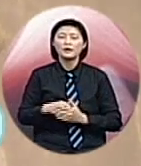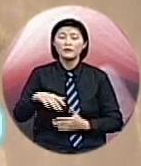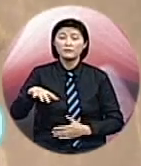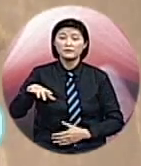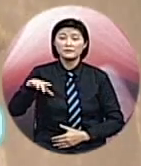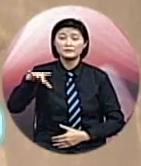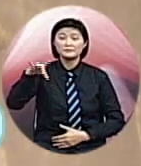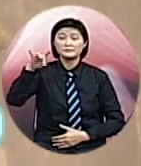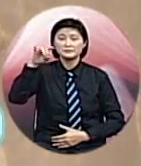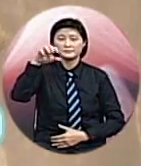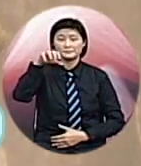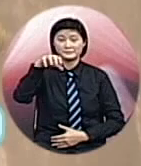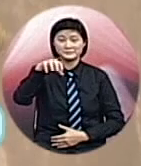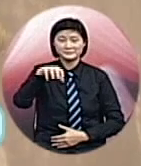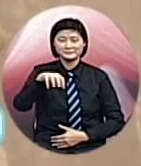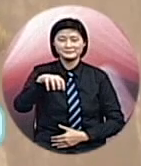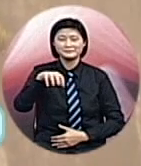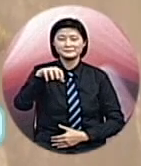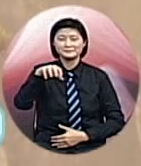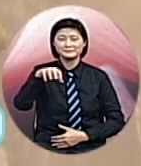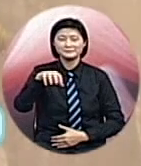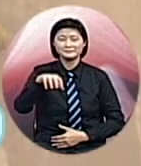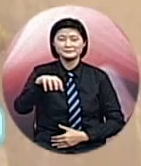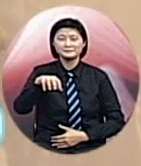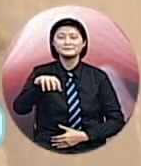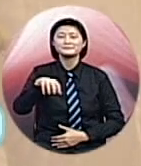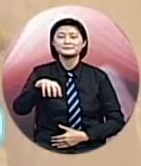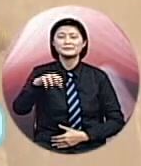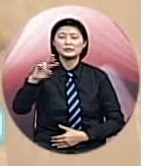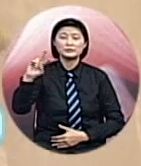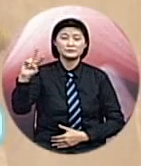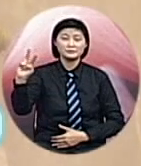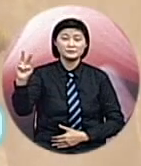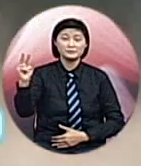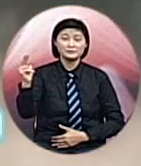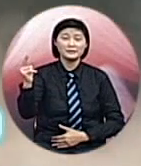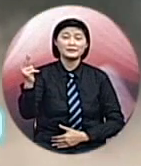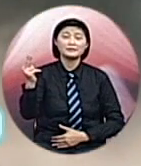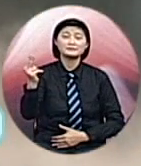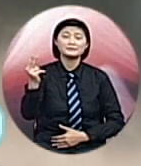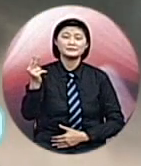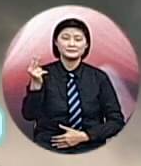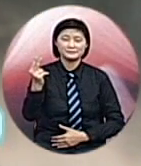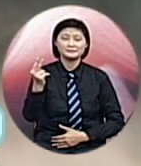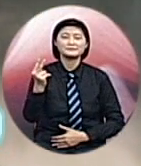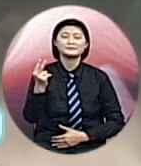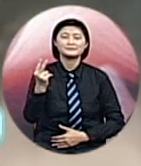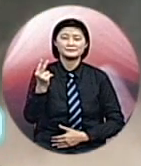원점으로 돌아가